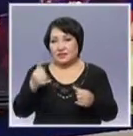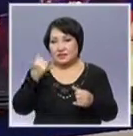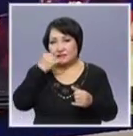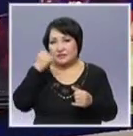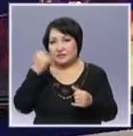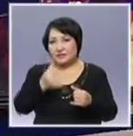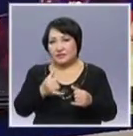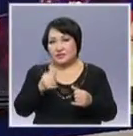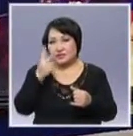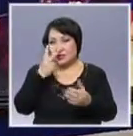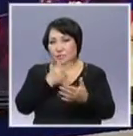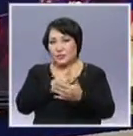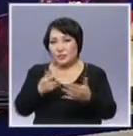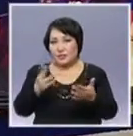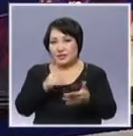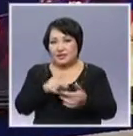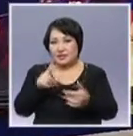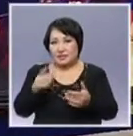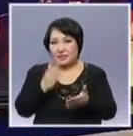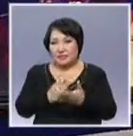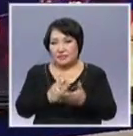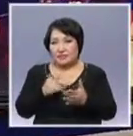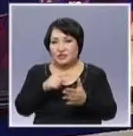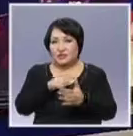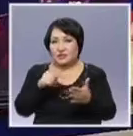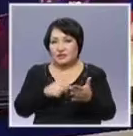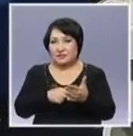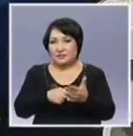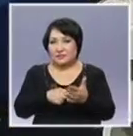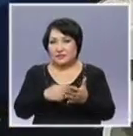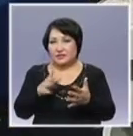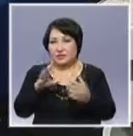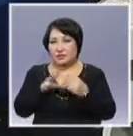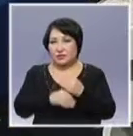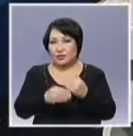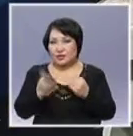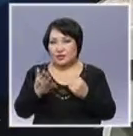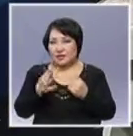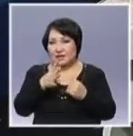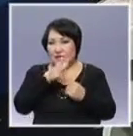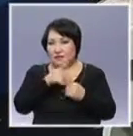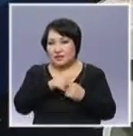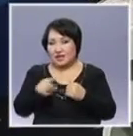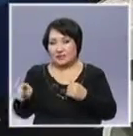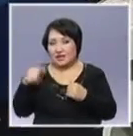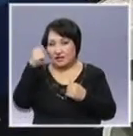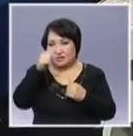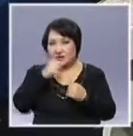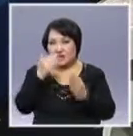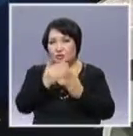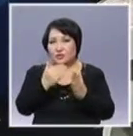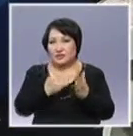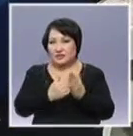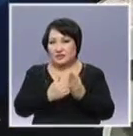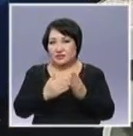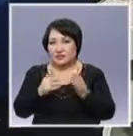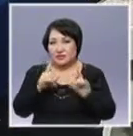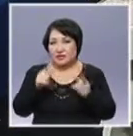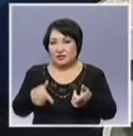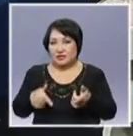шығар. Сұрақты қоя кетсем, жаңағы соңғы осы ағымдағы жылдағы көрсеткіш қандай болды салықтан түскен